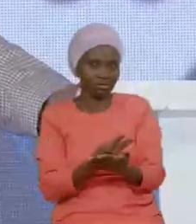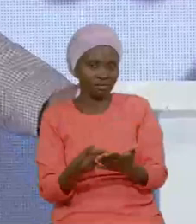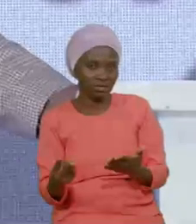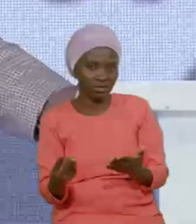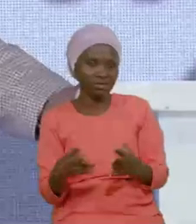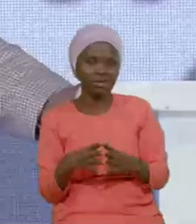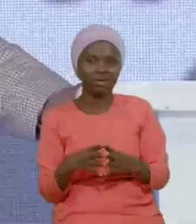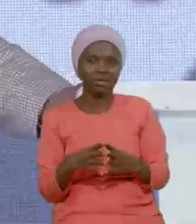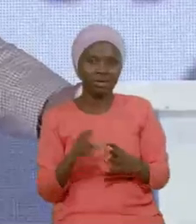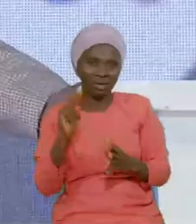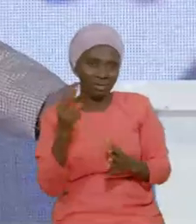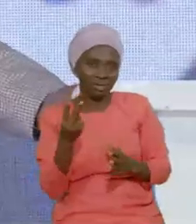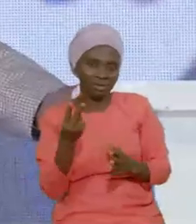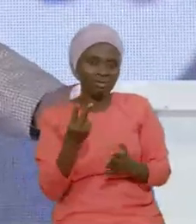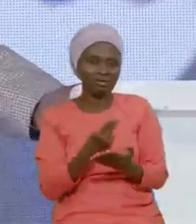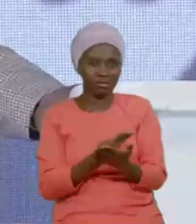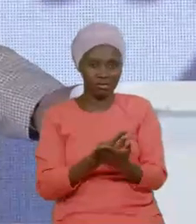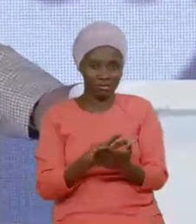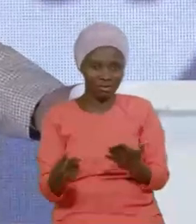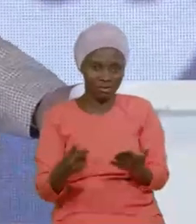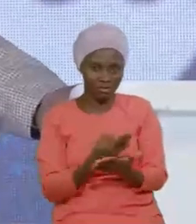Il a essayé la première expérience, il a échoué.